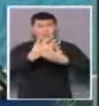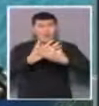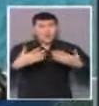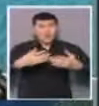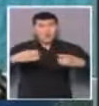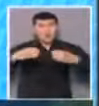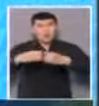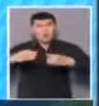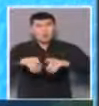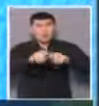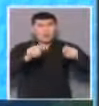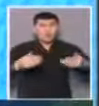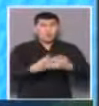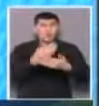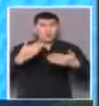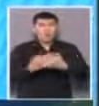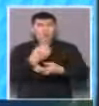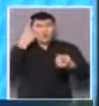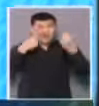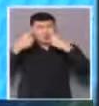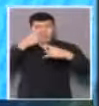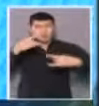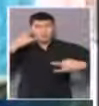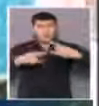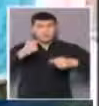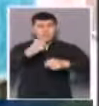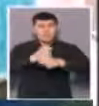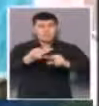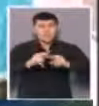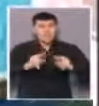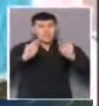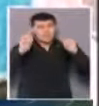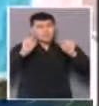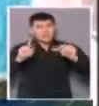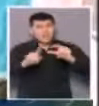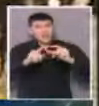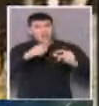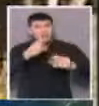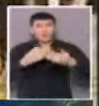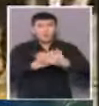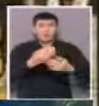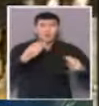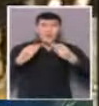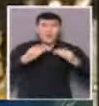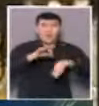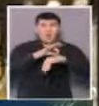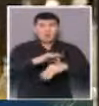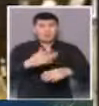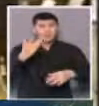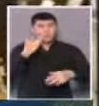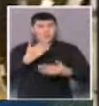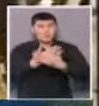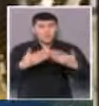клубын құрып, тағдырғал түйткілді төтесінен қойды. Ашын айтты, ашық әңгіме өткізіп, басын ашып